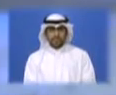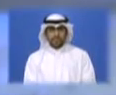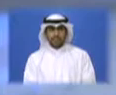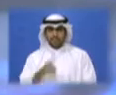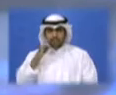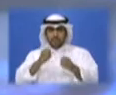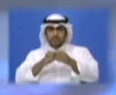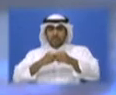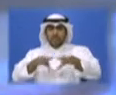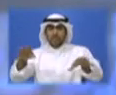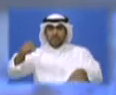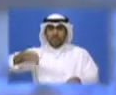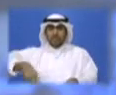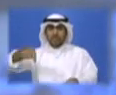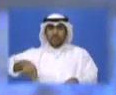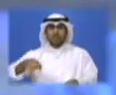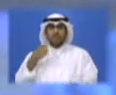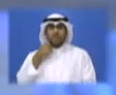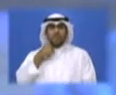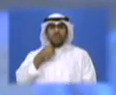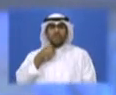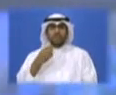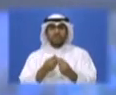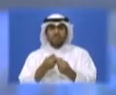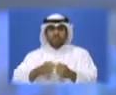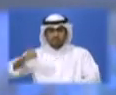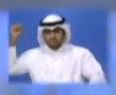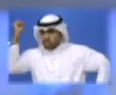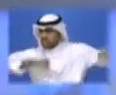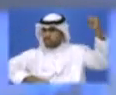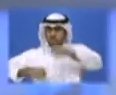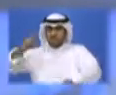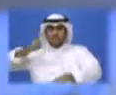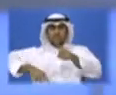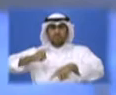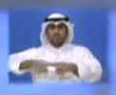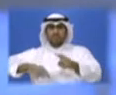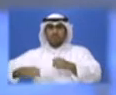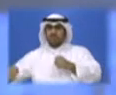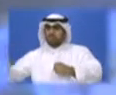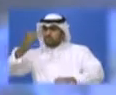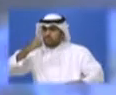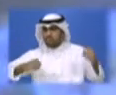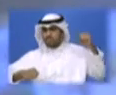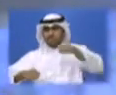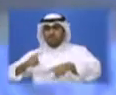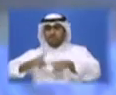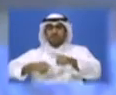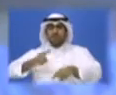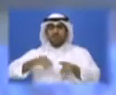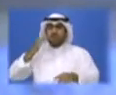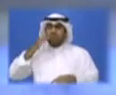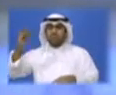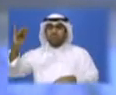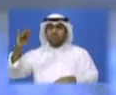انتشرت في الآونة الأخيرة ظاهرة سلبية تمثلت في العنف بين أوساط الشباب في المجتمع الكويتي، سواء في المنزل أو في المدرسة،